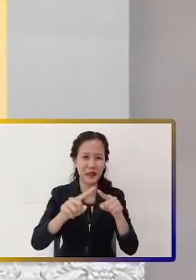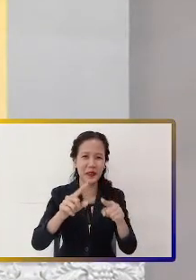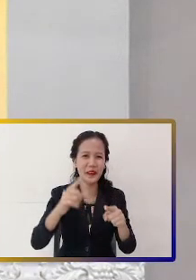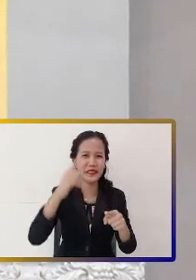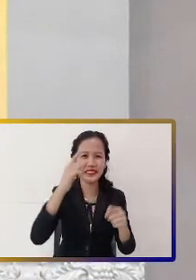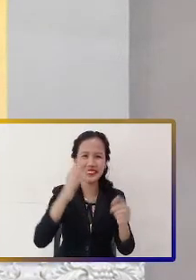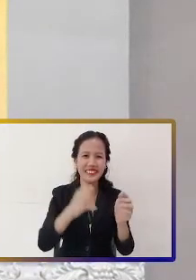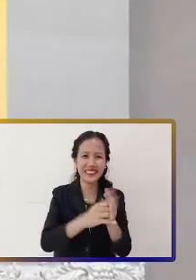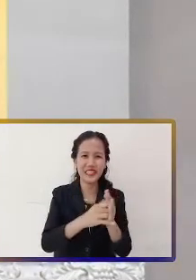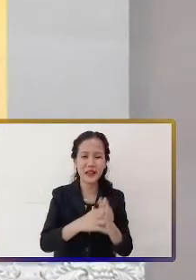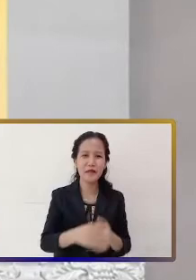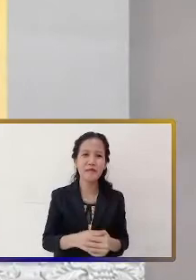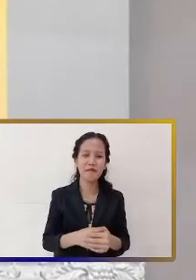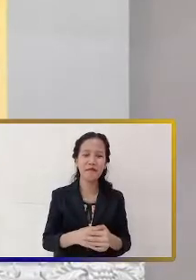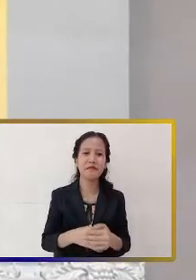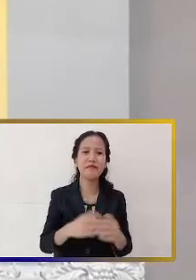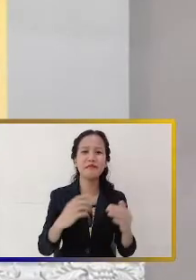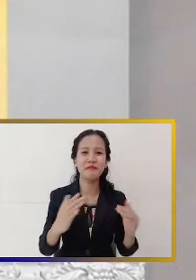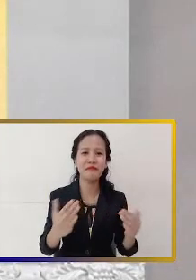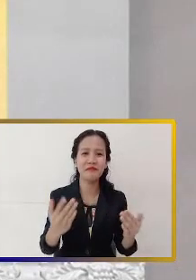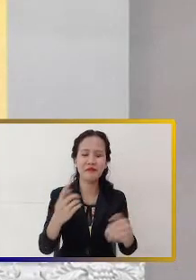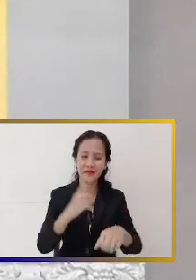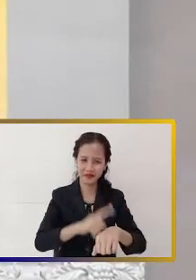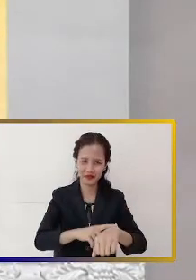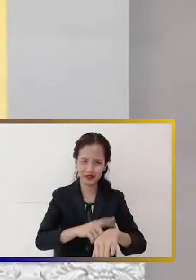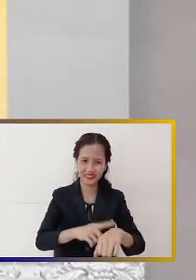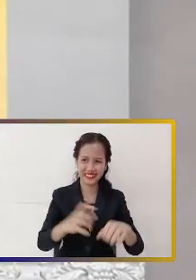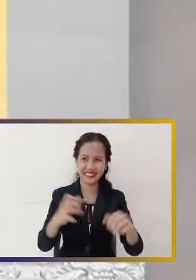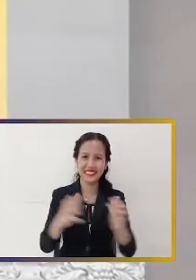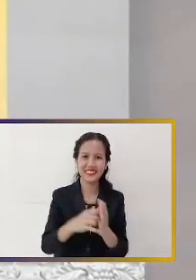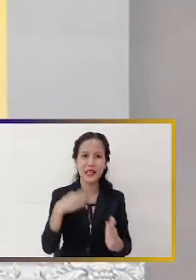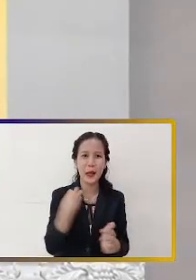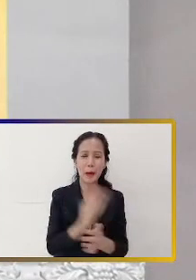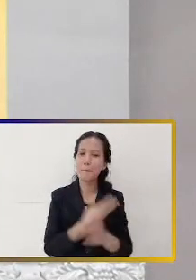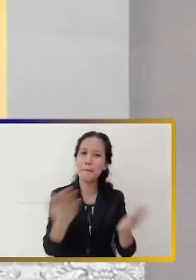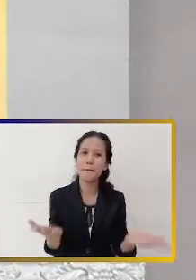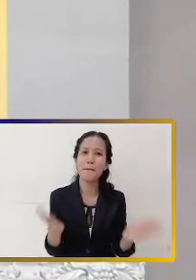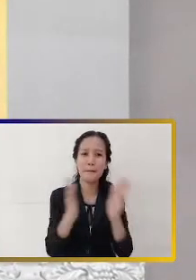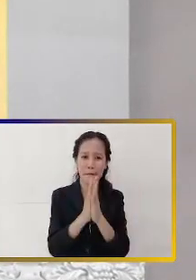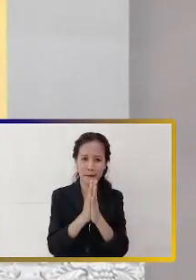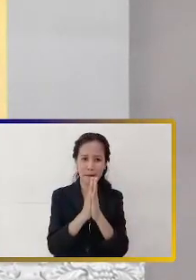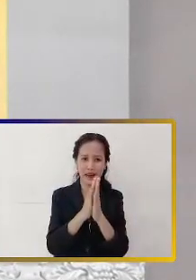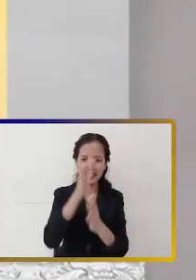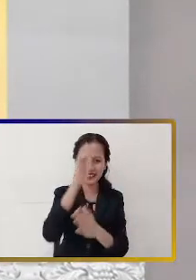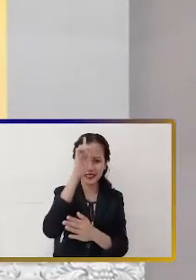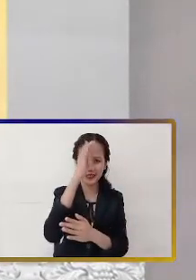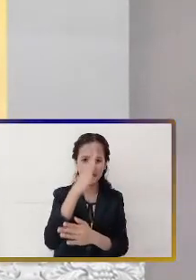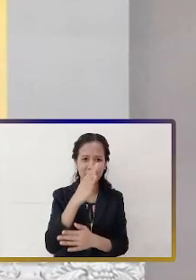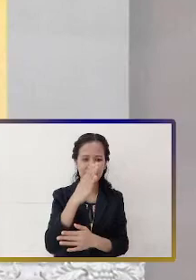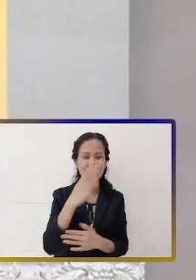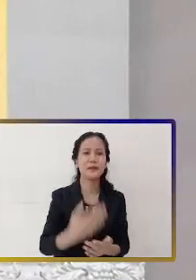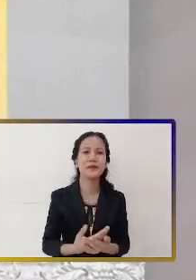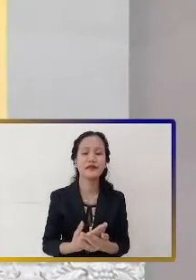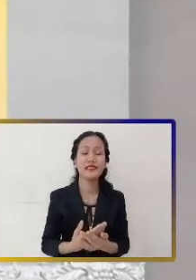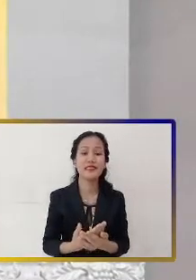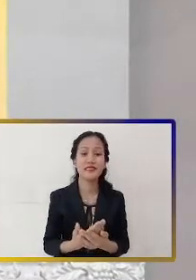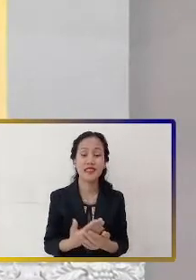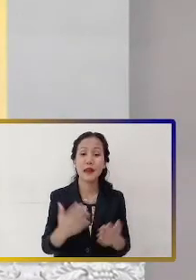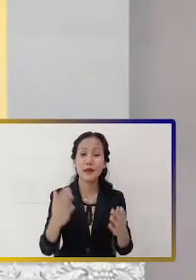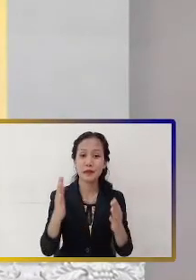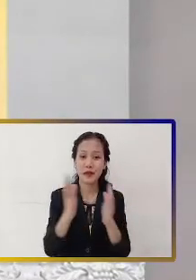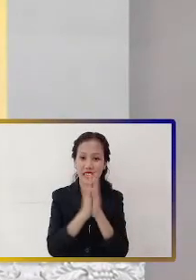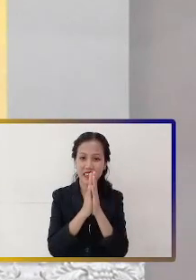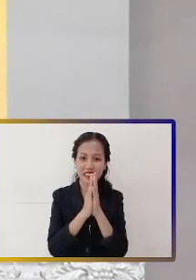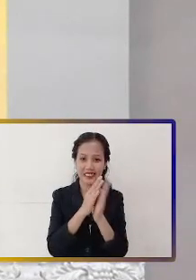Solomon. You see? Now, in prayer is asking, mga kapatid, tandaan po natin yan. But